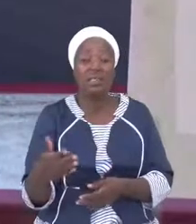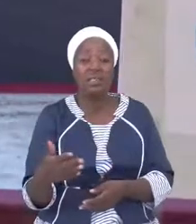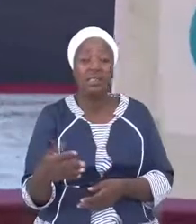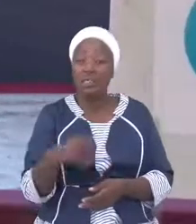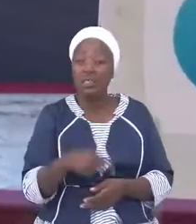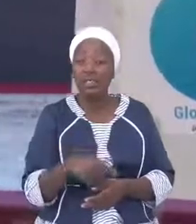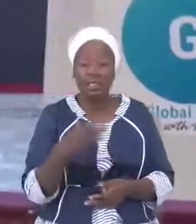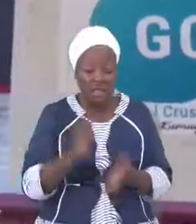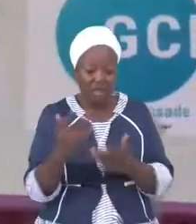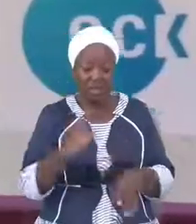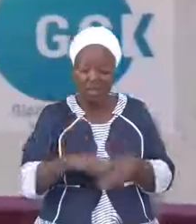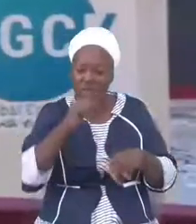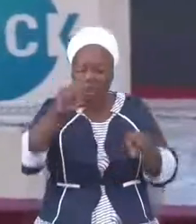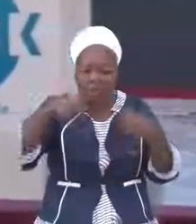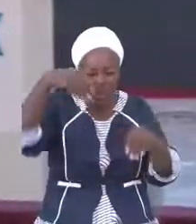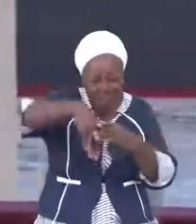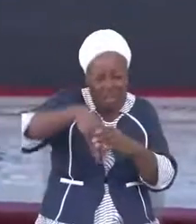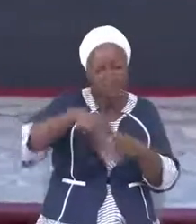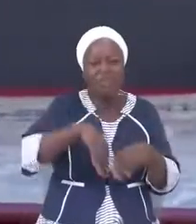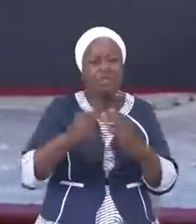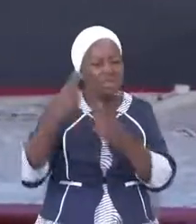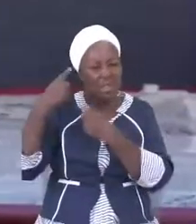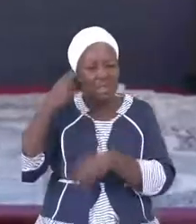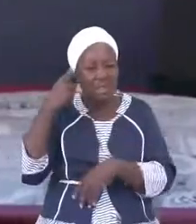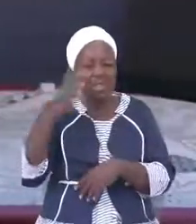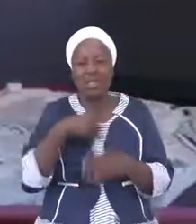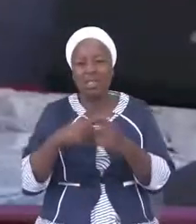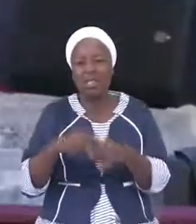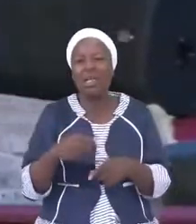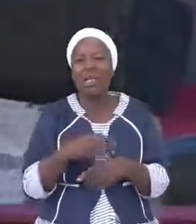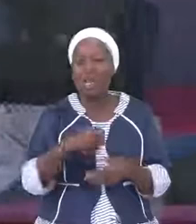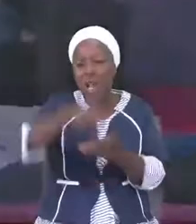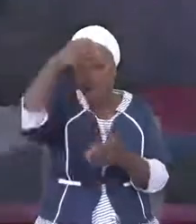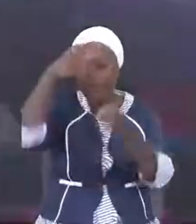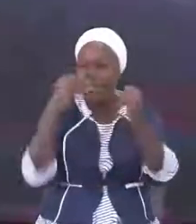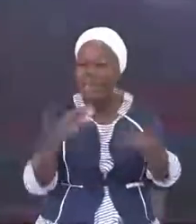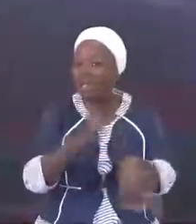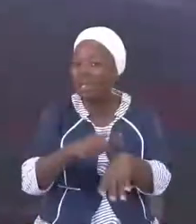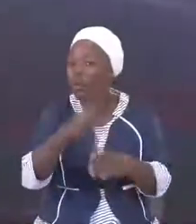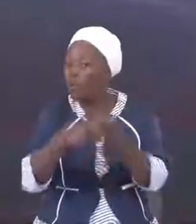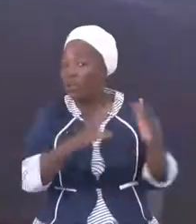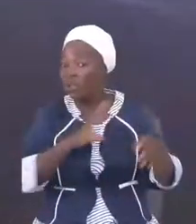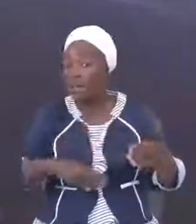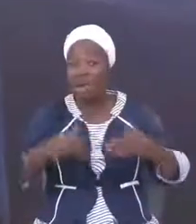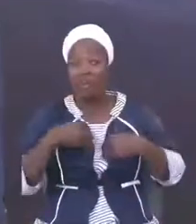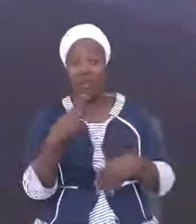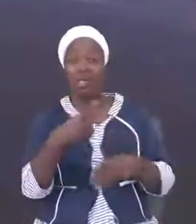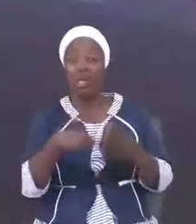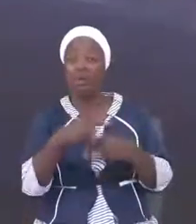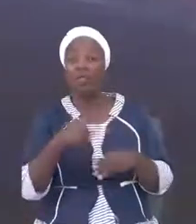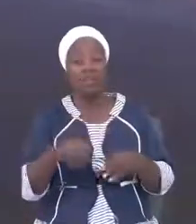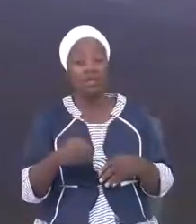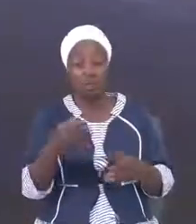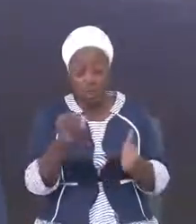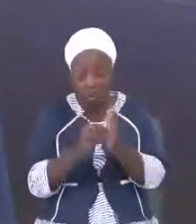de l'expiation. À cause de cela n'est pas entré dans leur oreille. Alors tout ce que Christ a dit